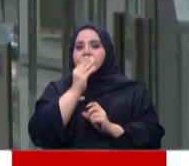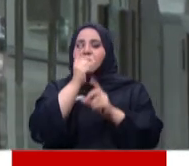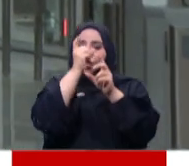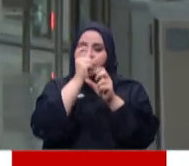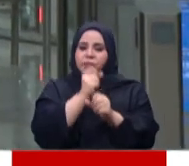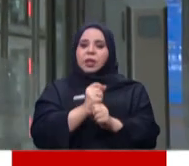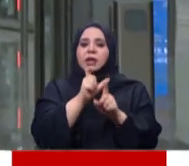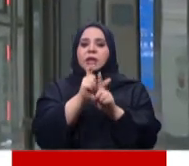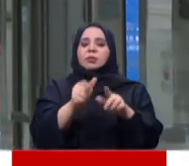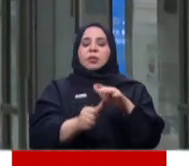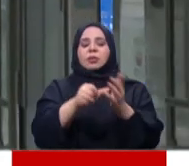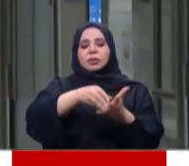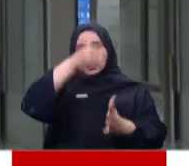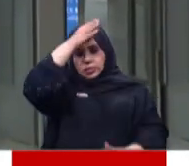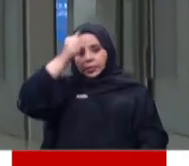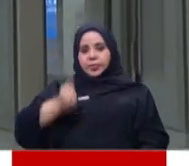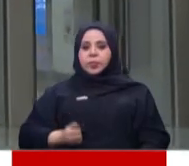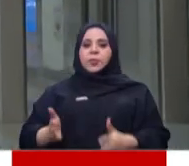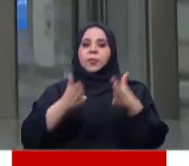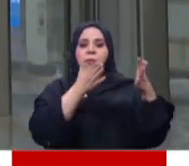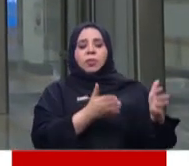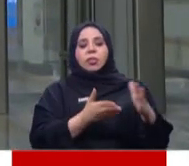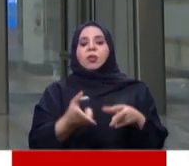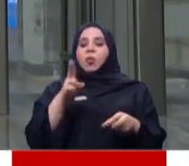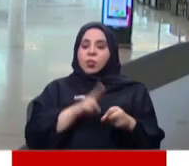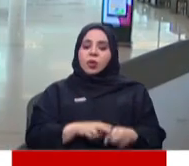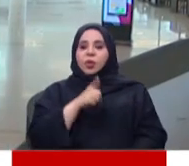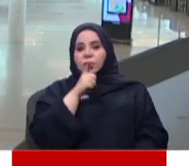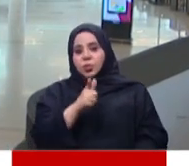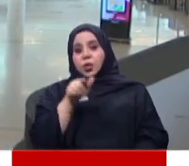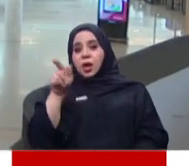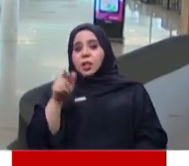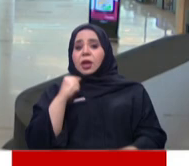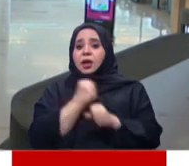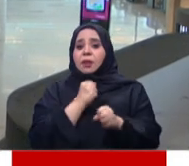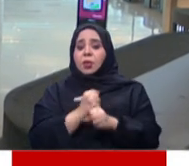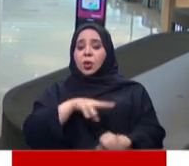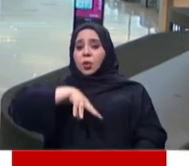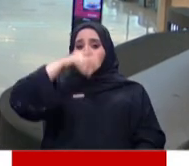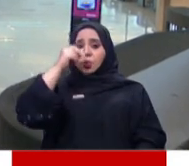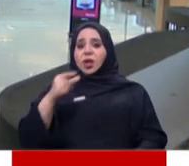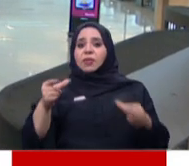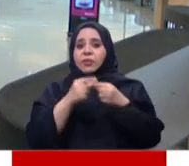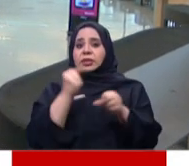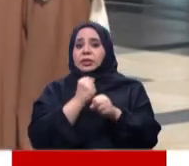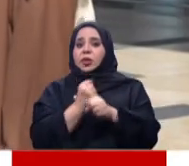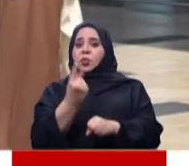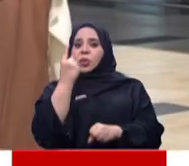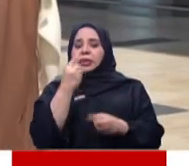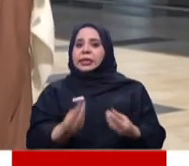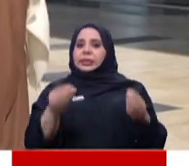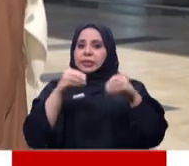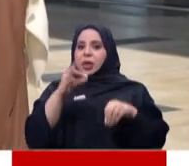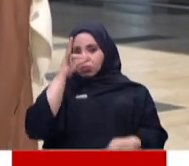حمد بن عيسى الخليفة عاهل البلاد المفدى حفظه الله ورعاه. وقال سموه إن العمل بروح الفريق الواحد يضفي